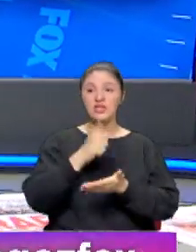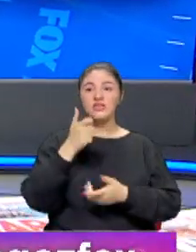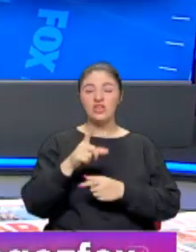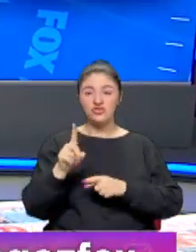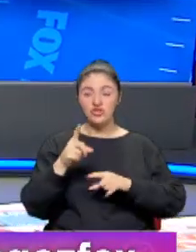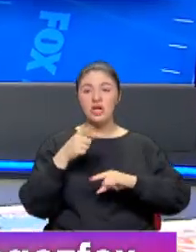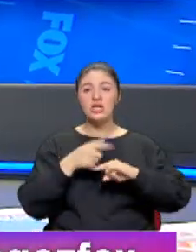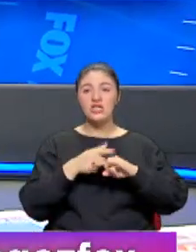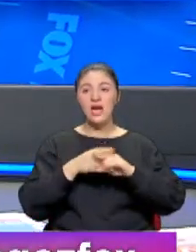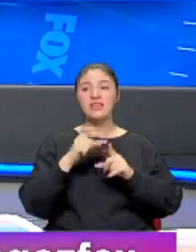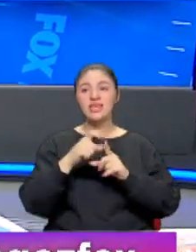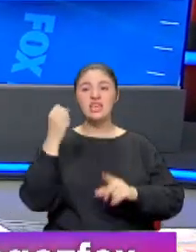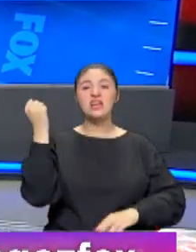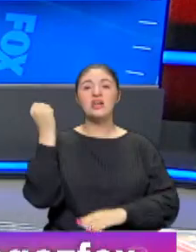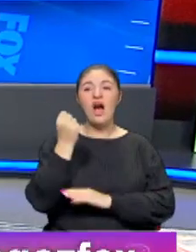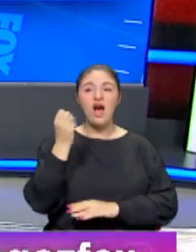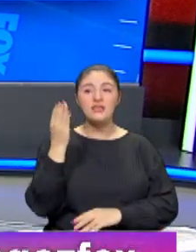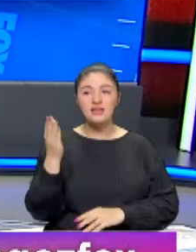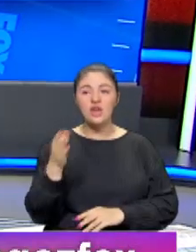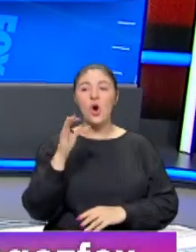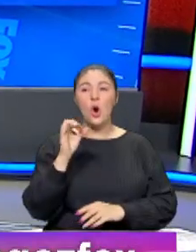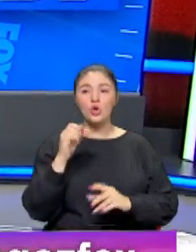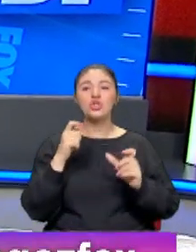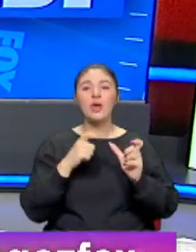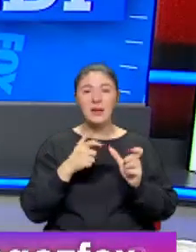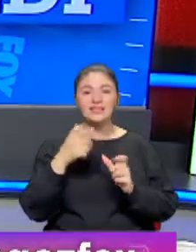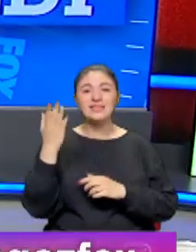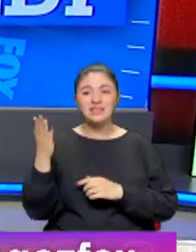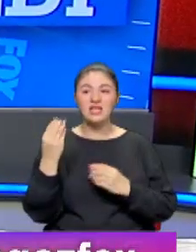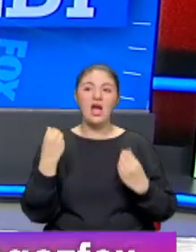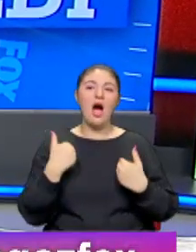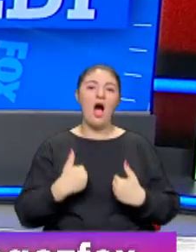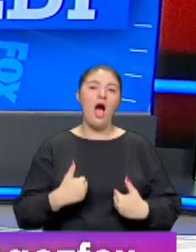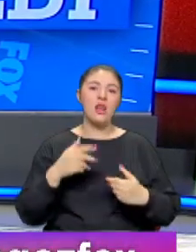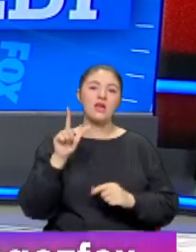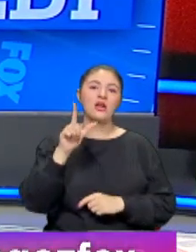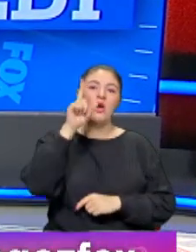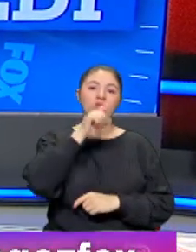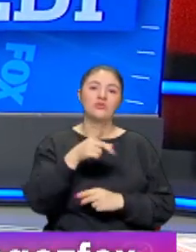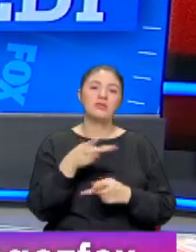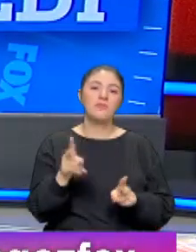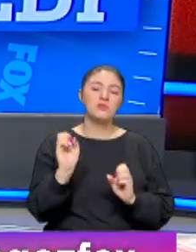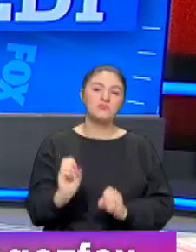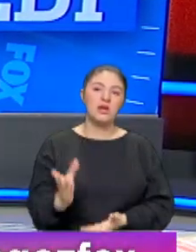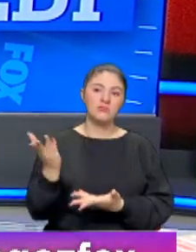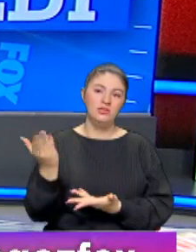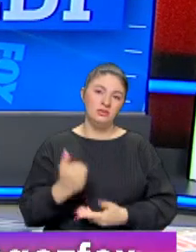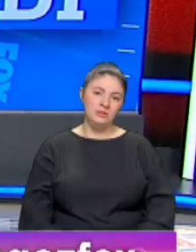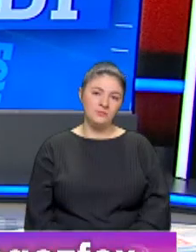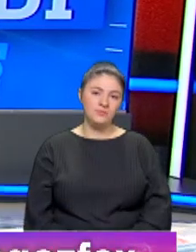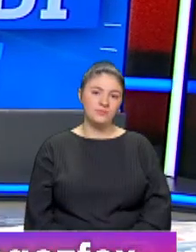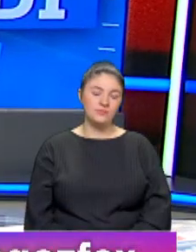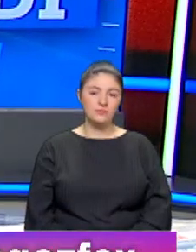gazeteci Hrant Dink'in katili o gün Samast'ın iyi hal gerekçesiyle serbest